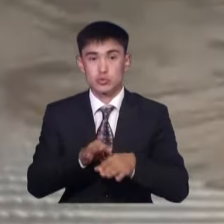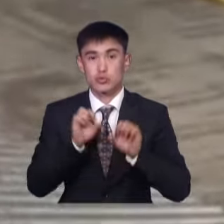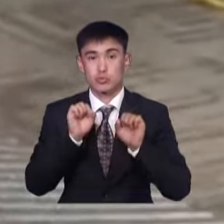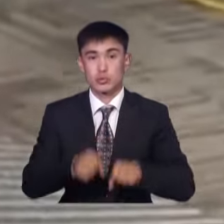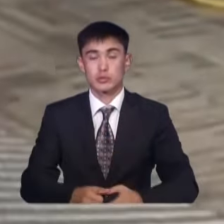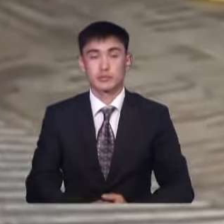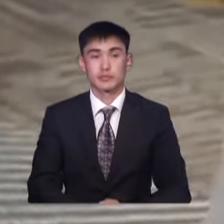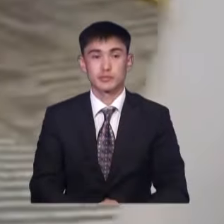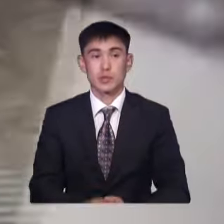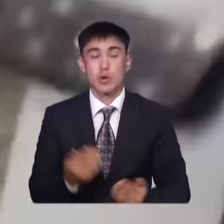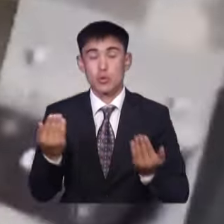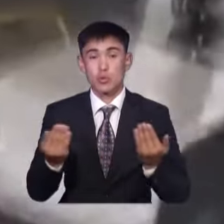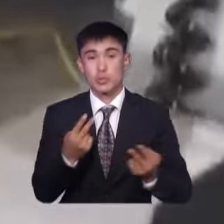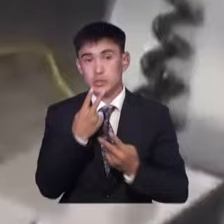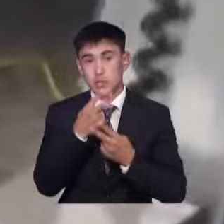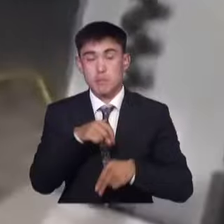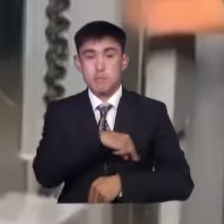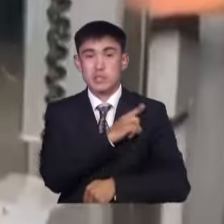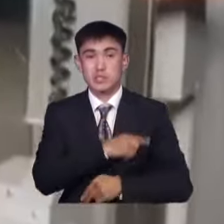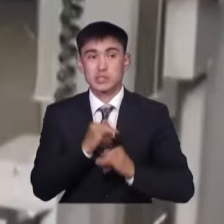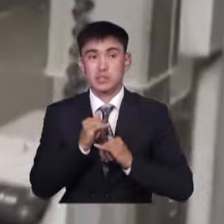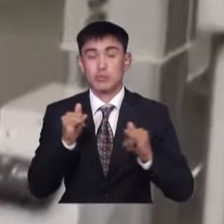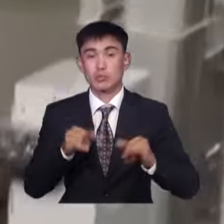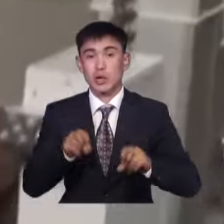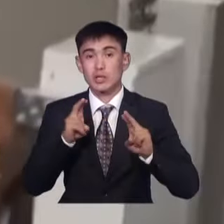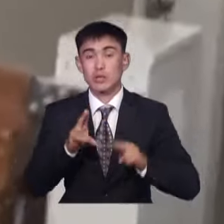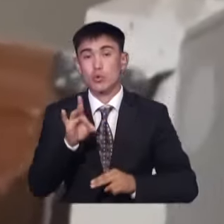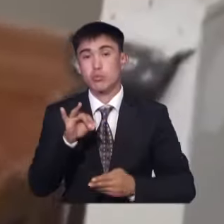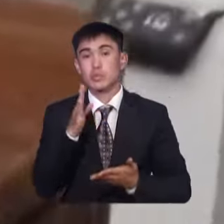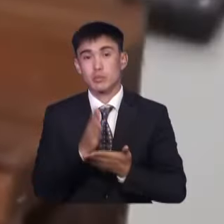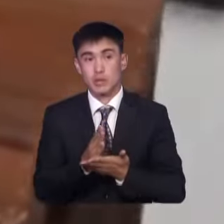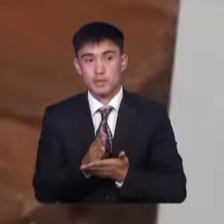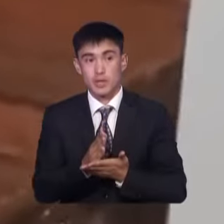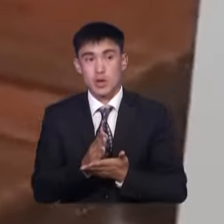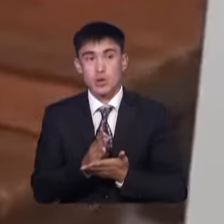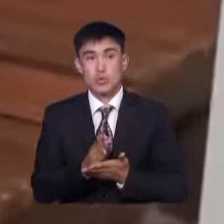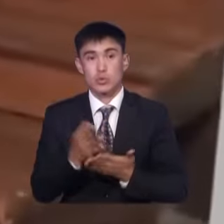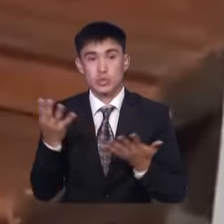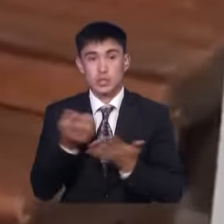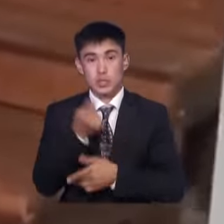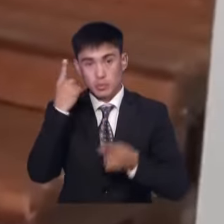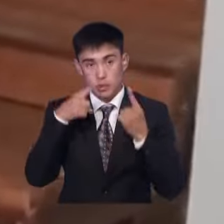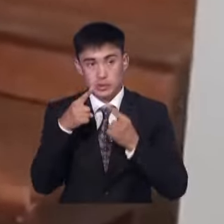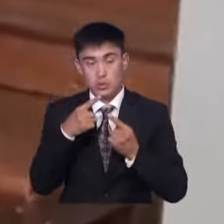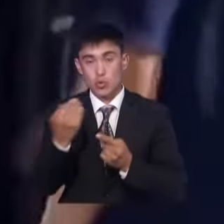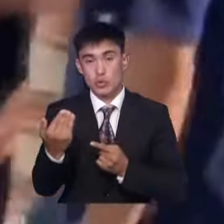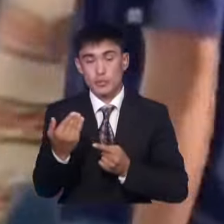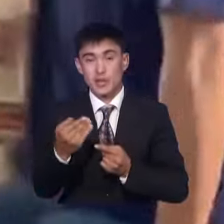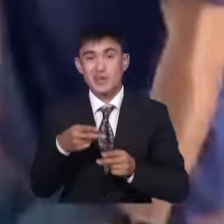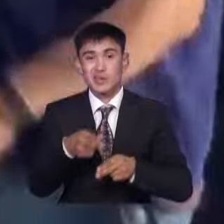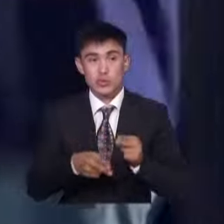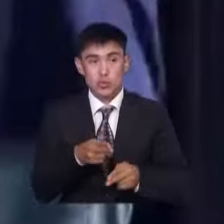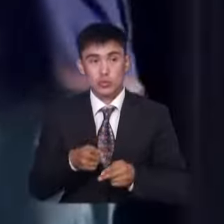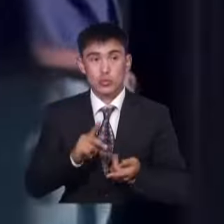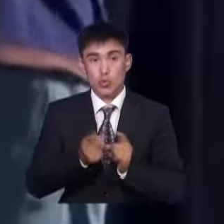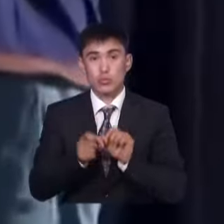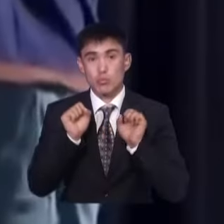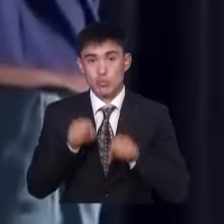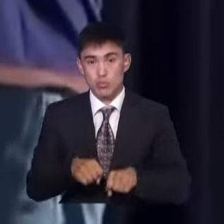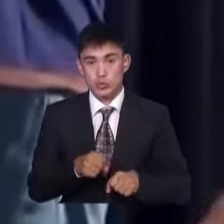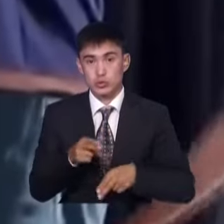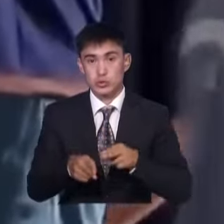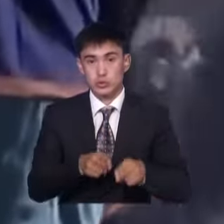қауқарлы. Көрме аясында медицина саласын дамытуға арналған роботтарда таныстырылды. Өнертапқыштардың айтуынша, олар хирургтардың орнын басып,